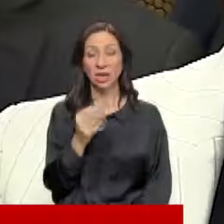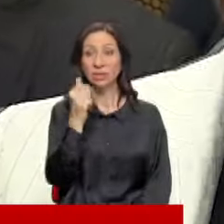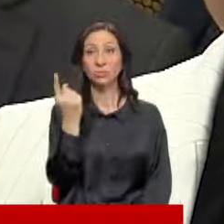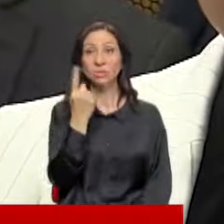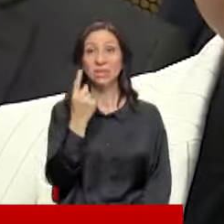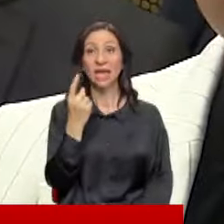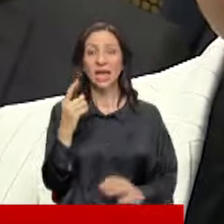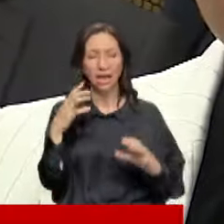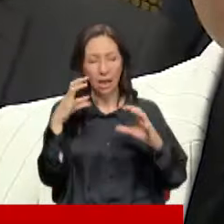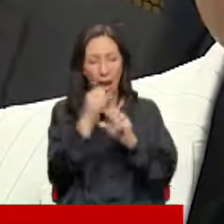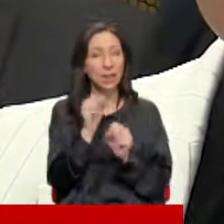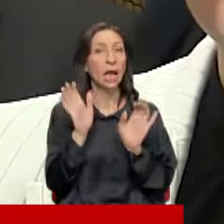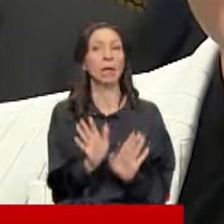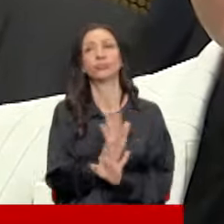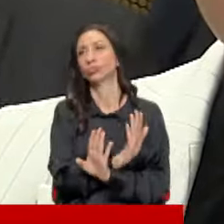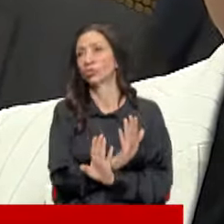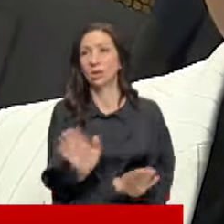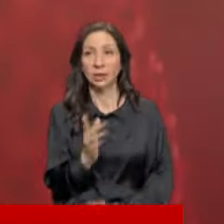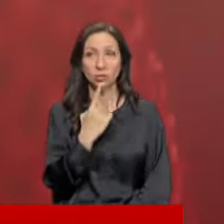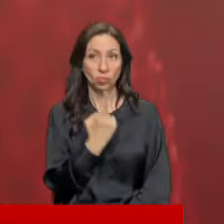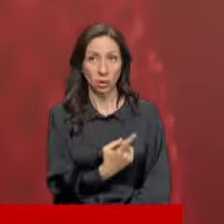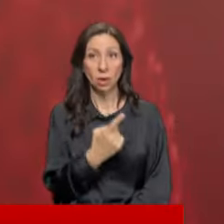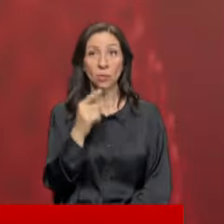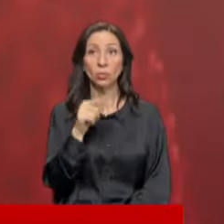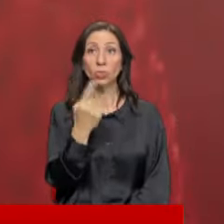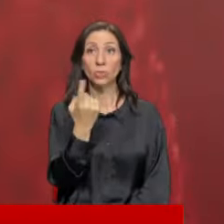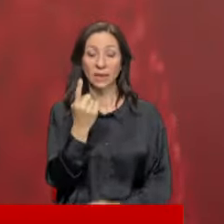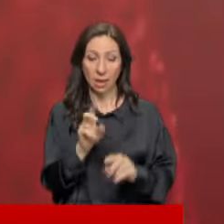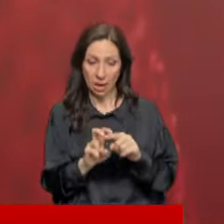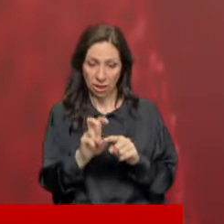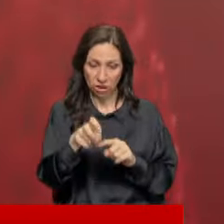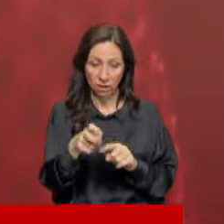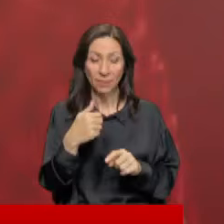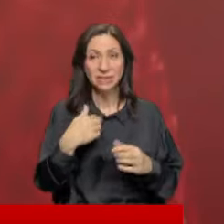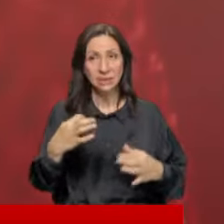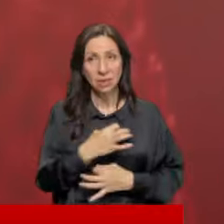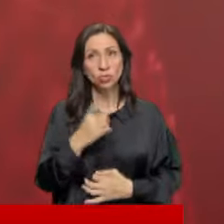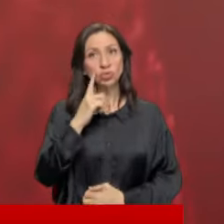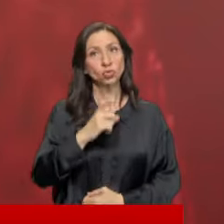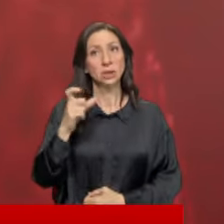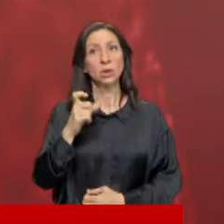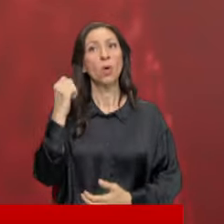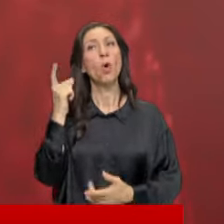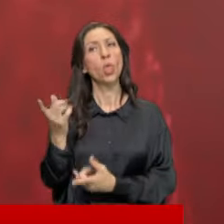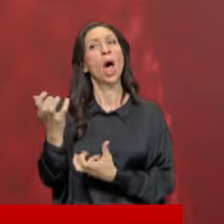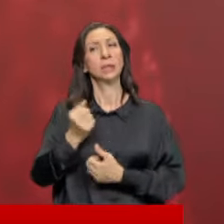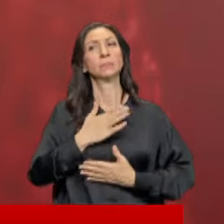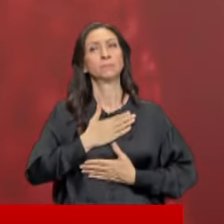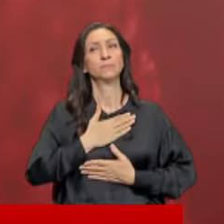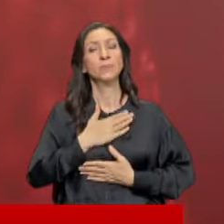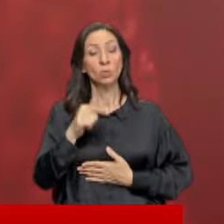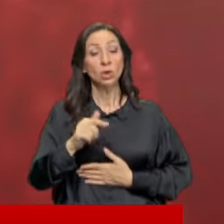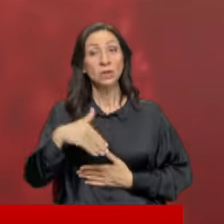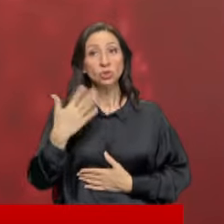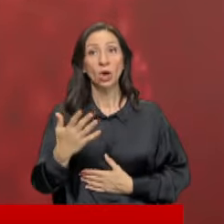hiçbir şeyin karanlıkta kalmayacağını söyledi. Şimdi bu bir eşikti. Ben Sayın Cumhurbaşkanı'ndan onu aldım ve